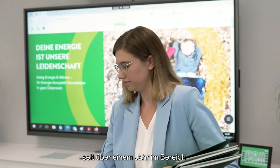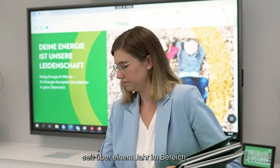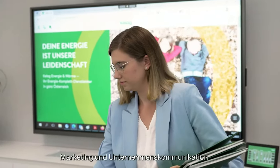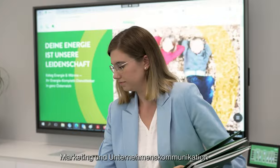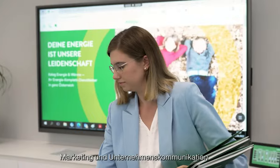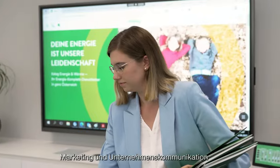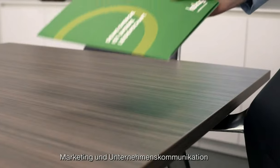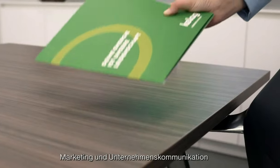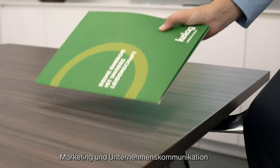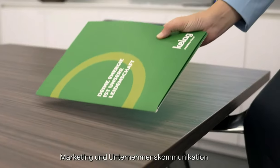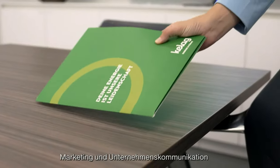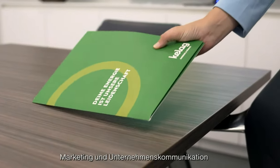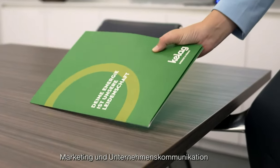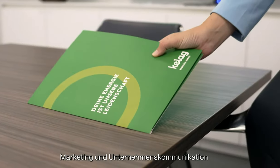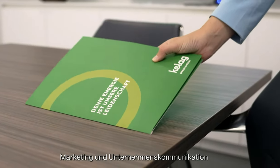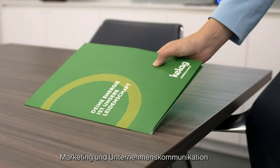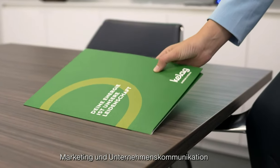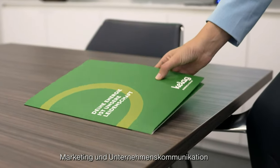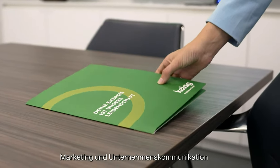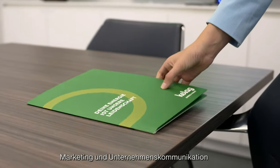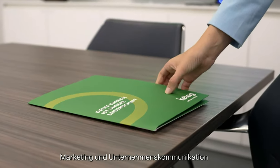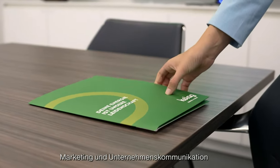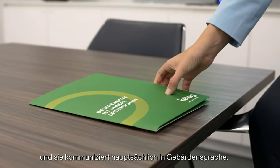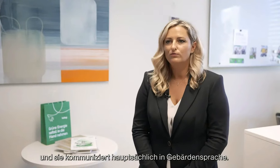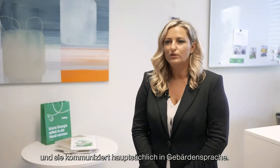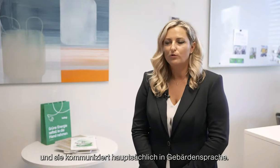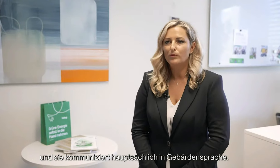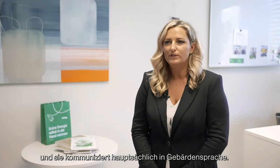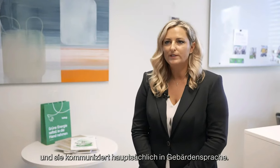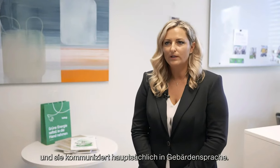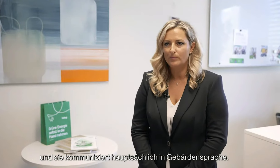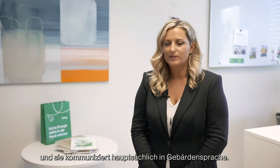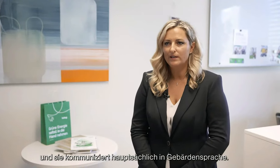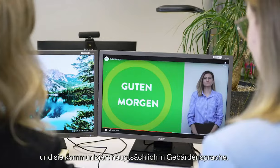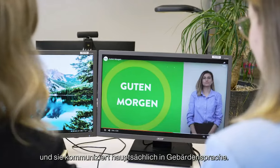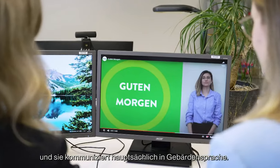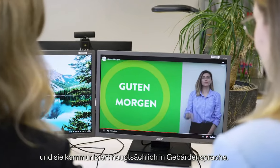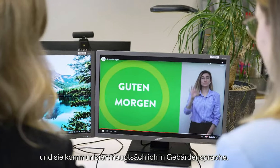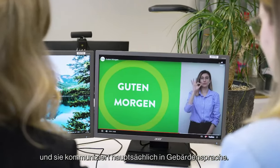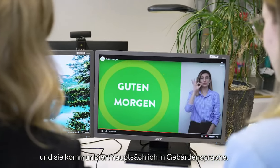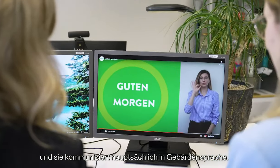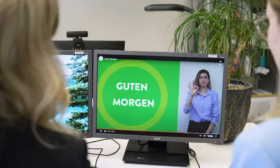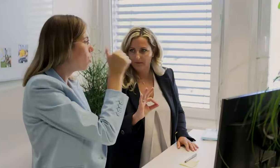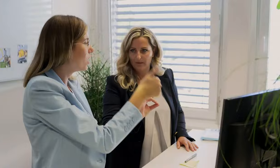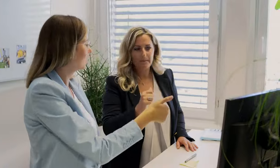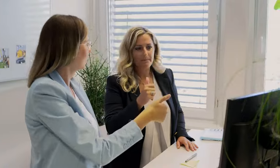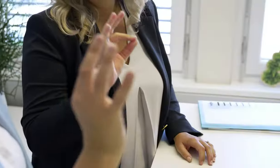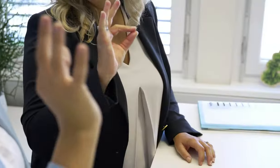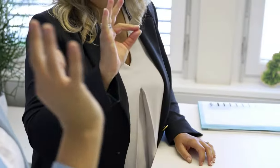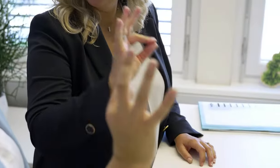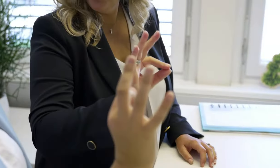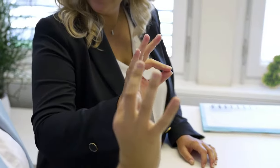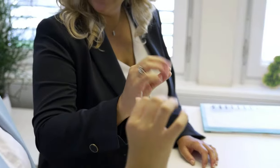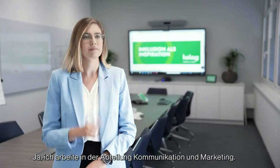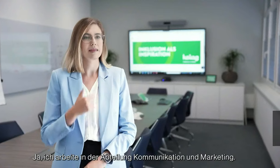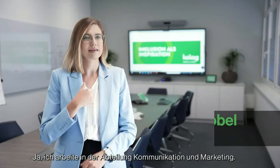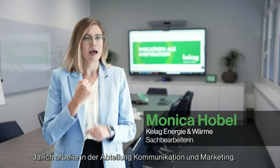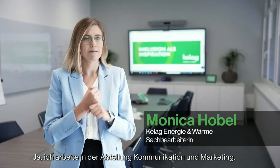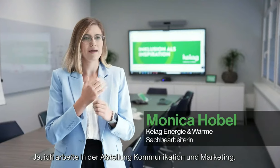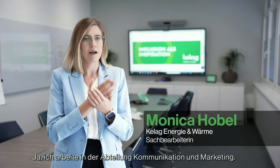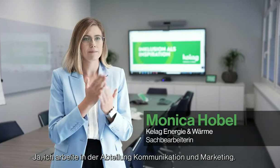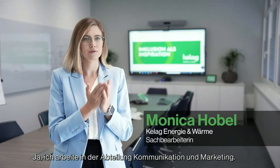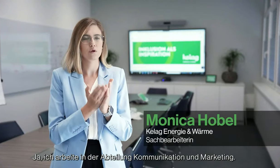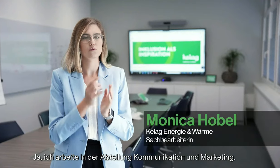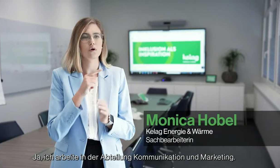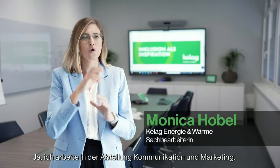im Bereich Marketing und Unternehmenskommunikation und sie kommuniziert hauptsächlich in die Gebärdensprache. Ja, ich arbeite